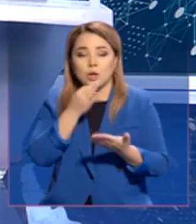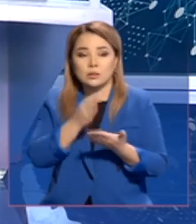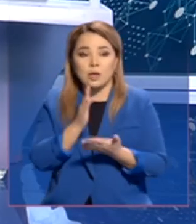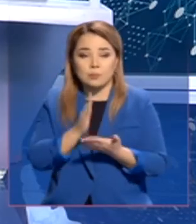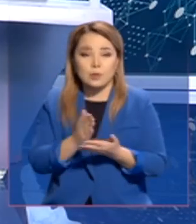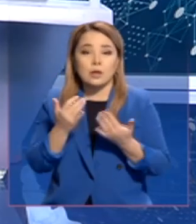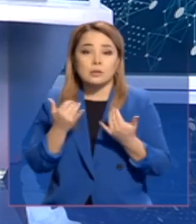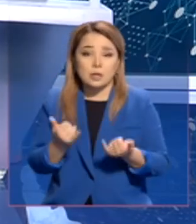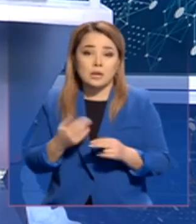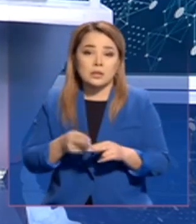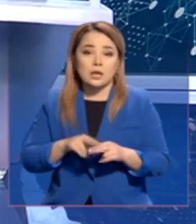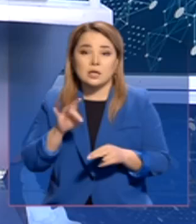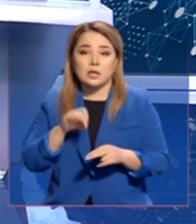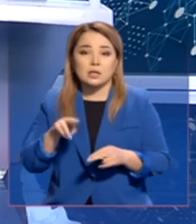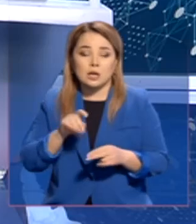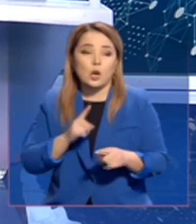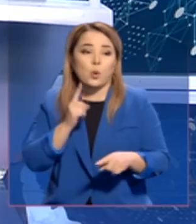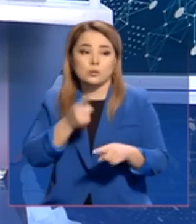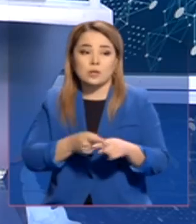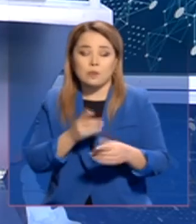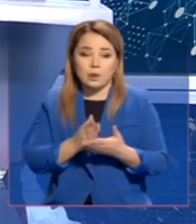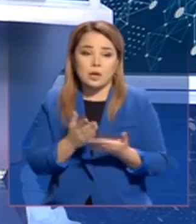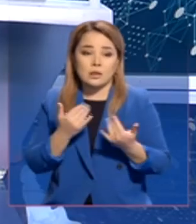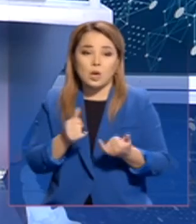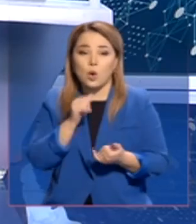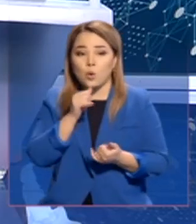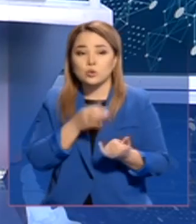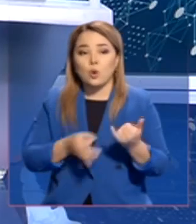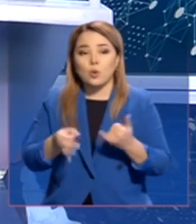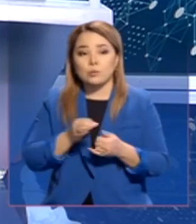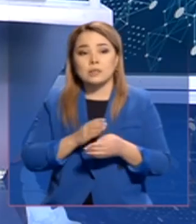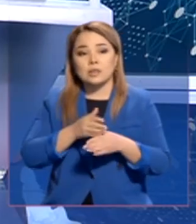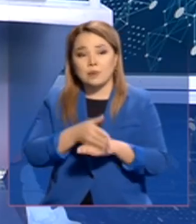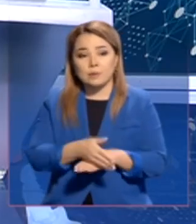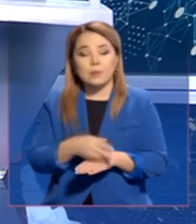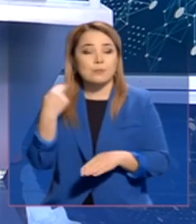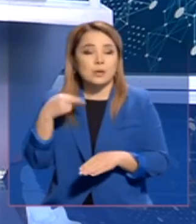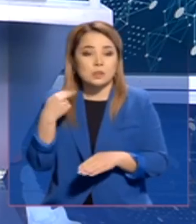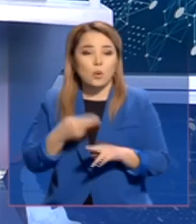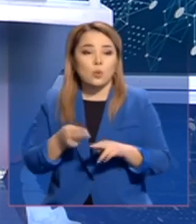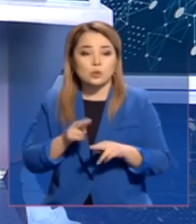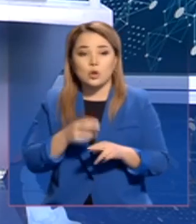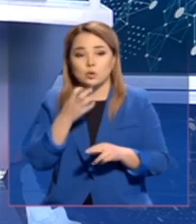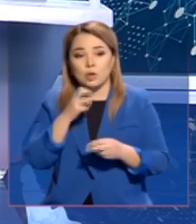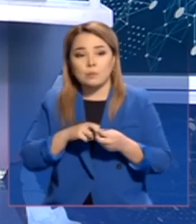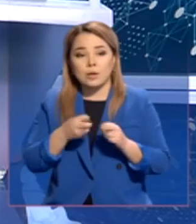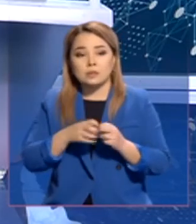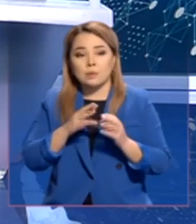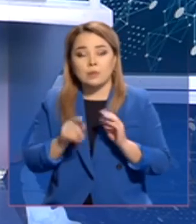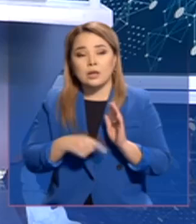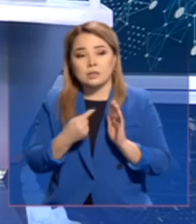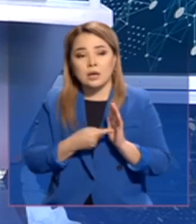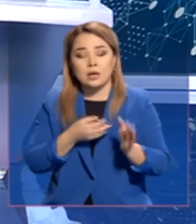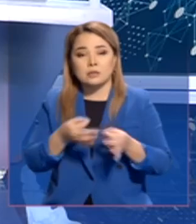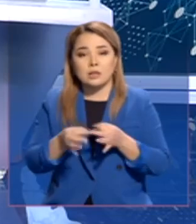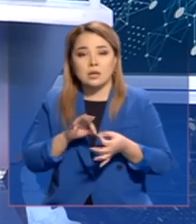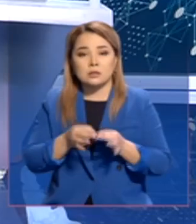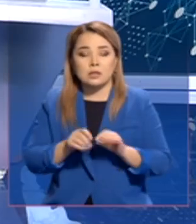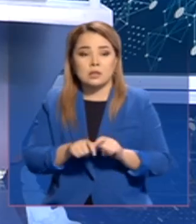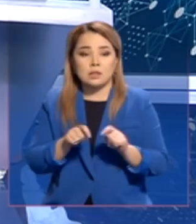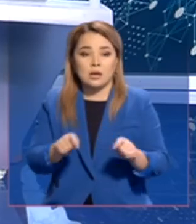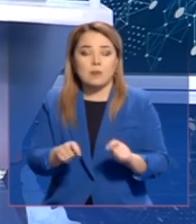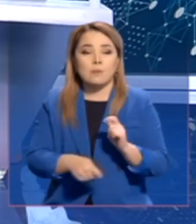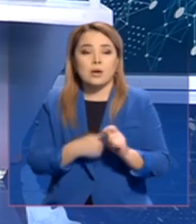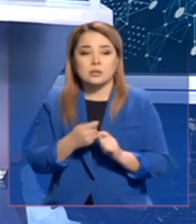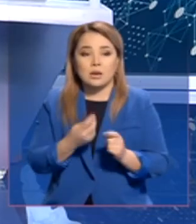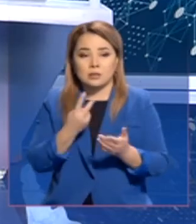айттық. Енді міне риддер қосылып отыр. Қостанай облысына сапарында президент осы жылу мәселесін қозғады. Досжан Маратұлының